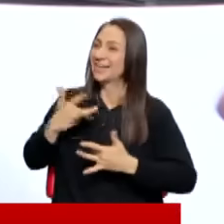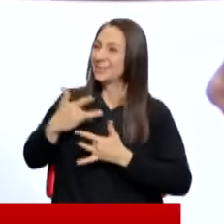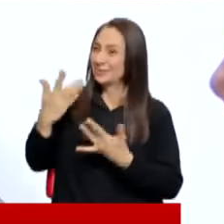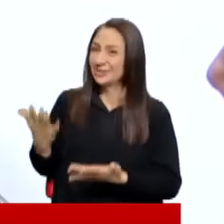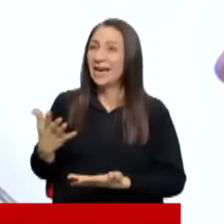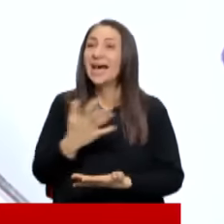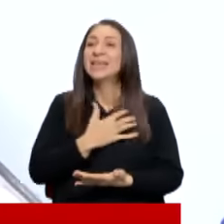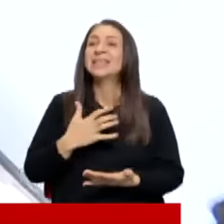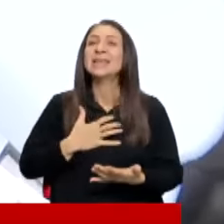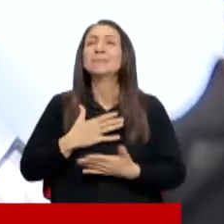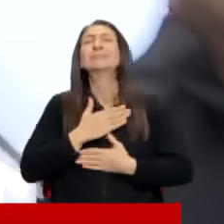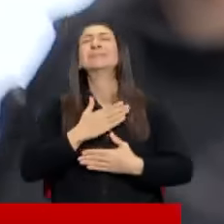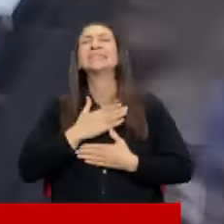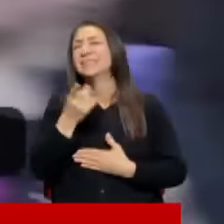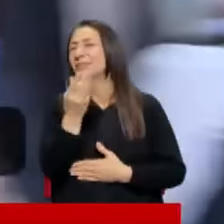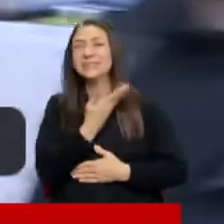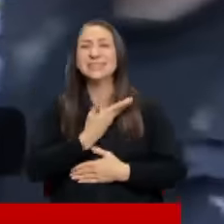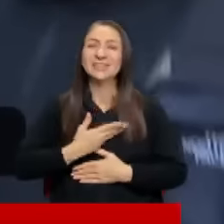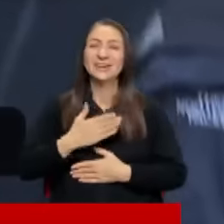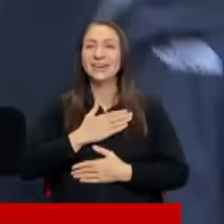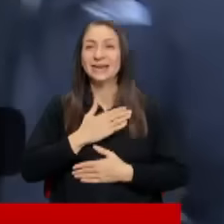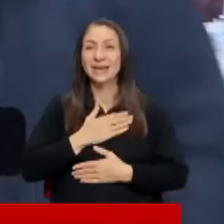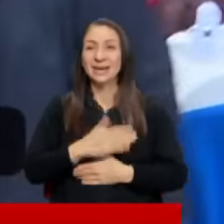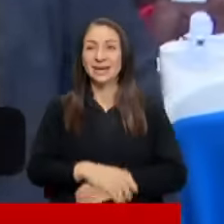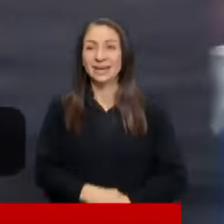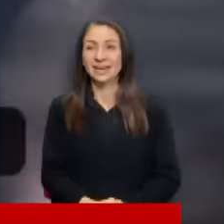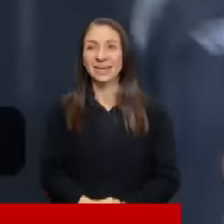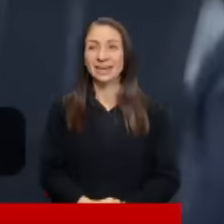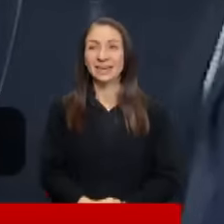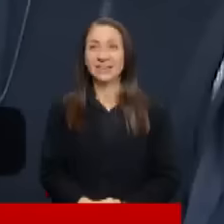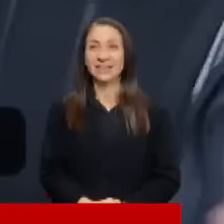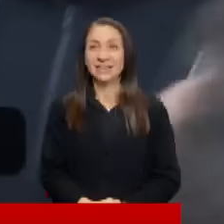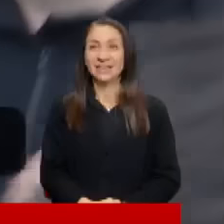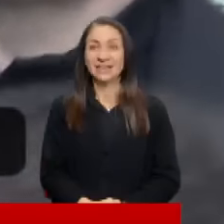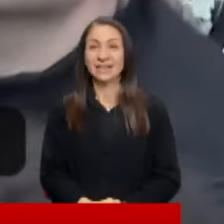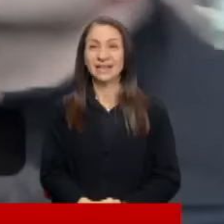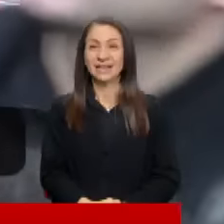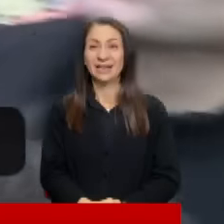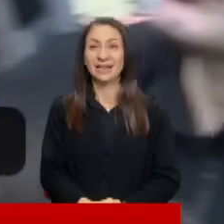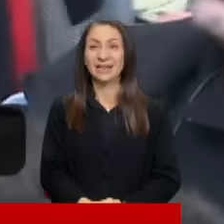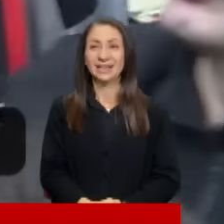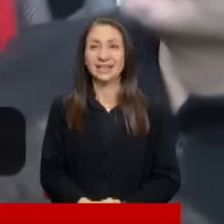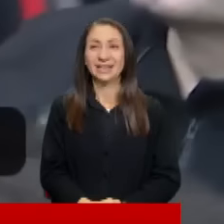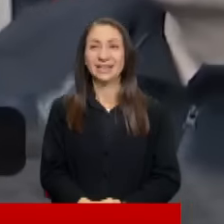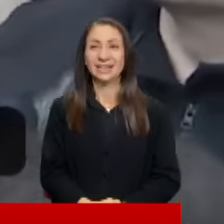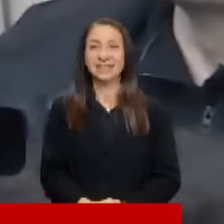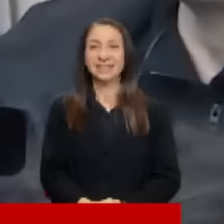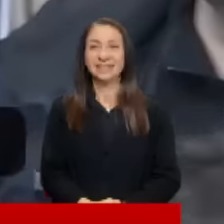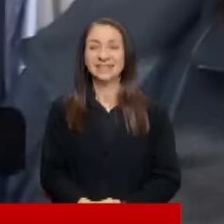Sağ ol. Annem seni çok seviyor. Merhaba diyebilir misiniz anneme? Sizi çok seviyor.